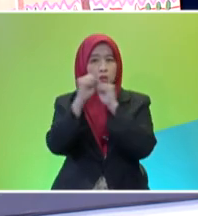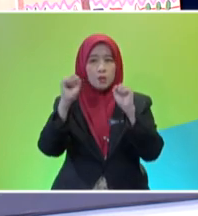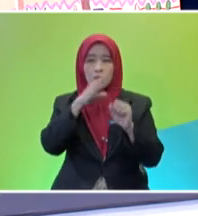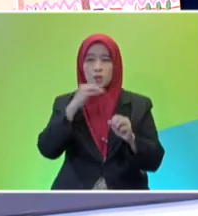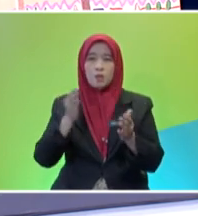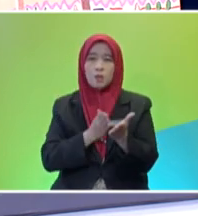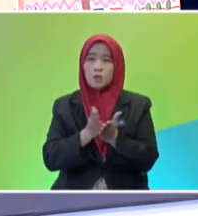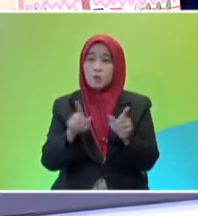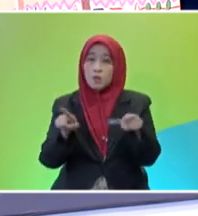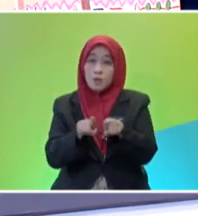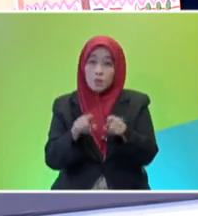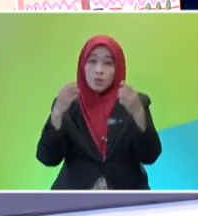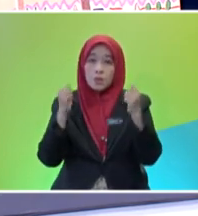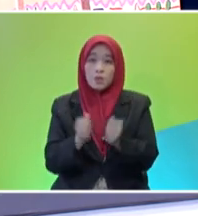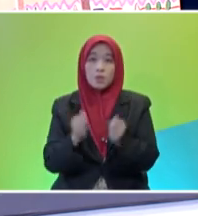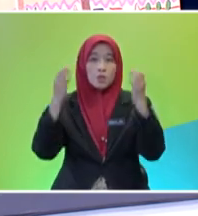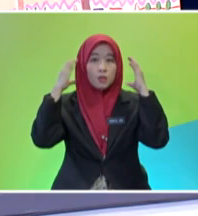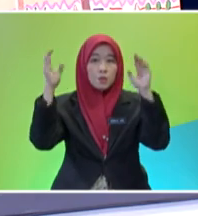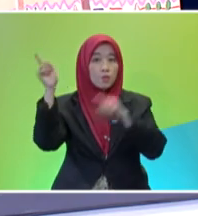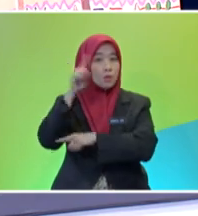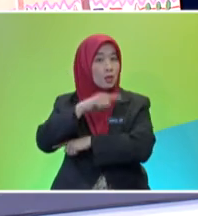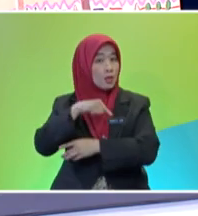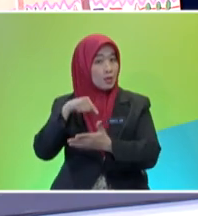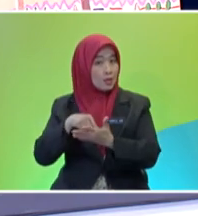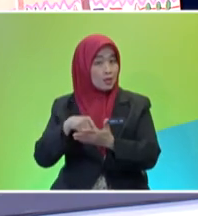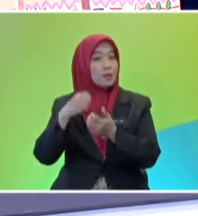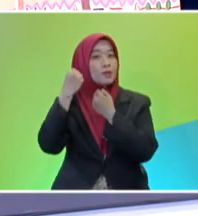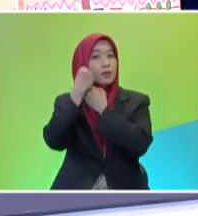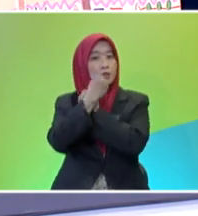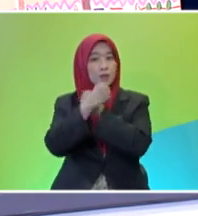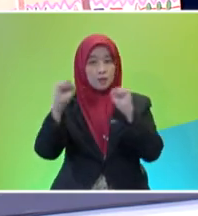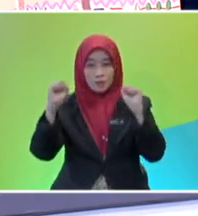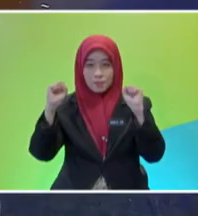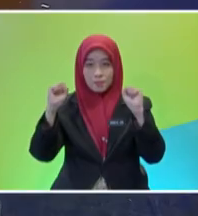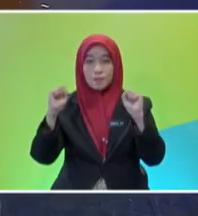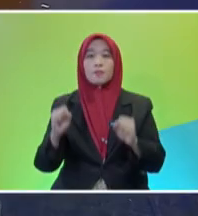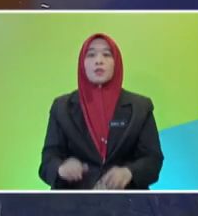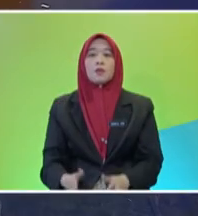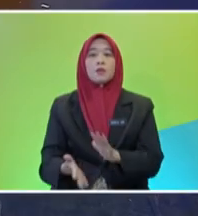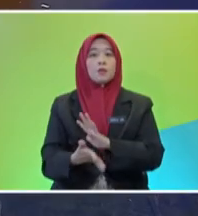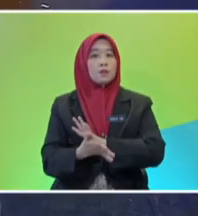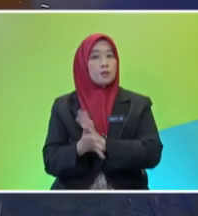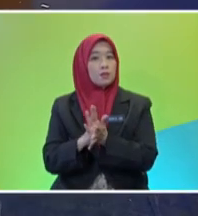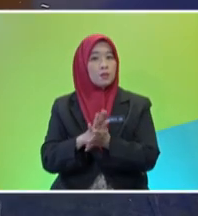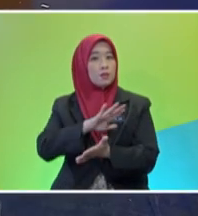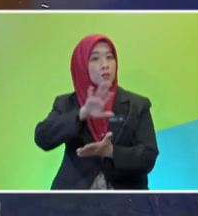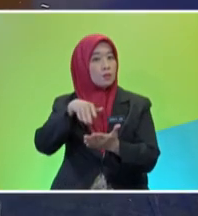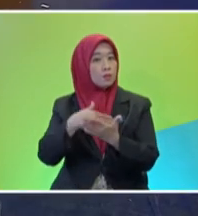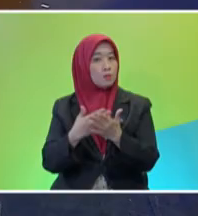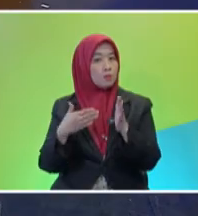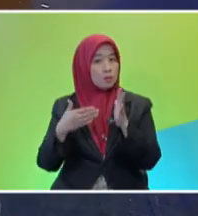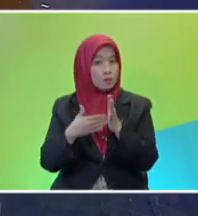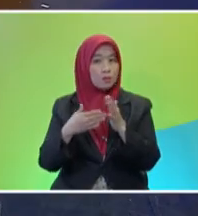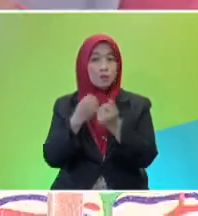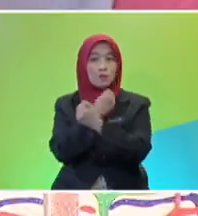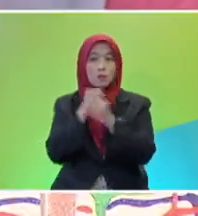dengan cikgu pada hari ini dalam keadaan yang ceria, sedia. Jadi semua kena bersedia dan semua